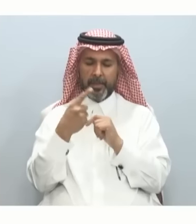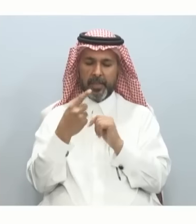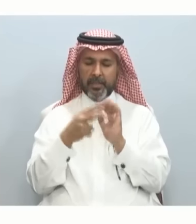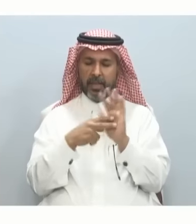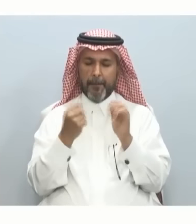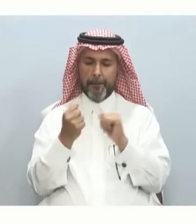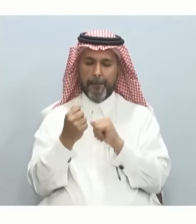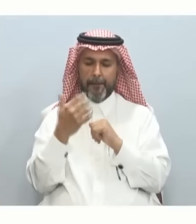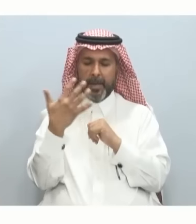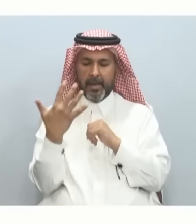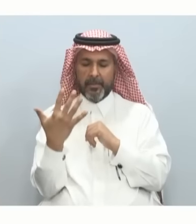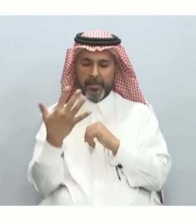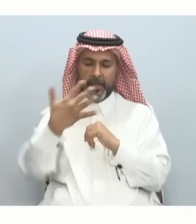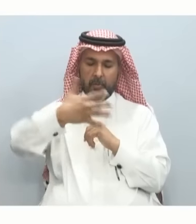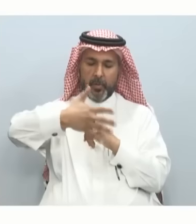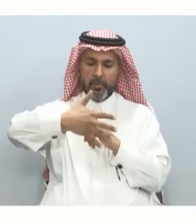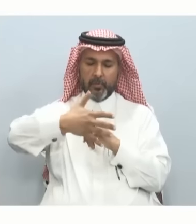صلاه